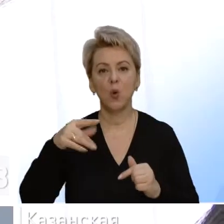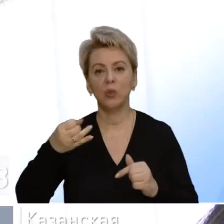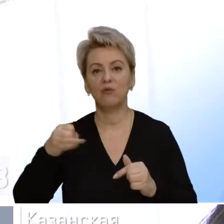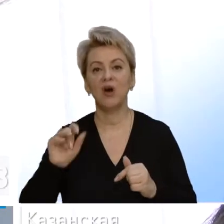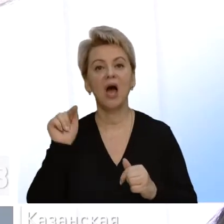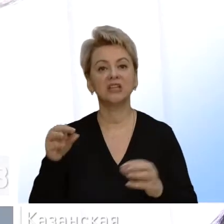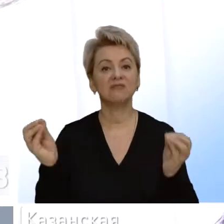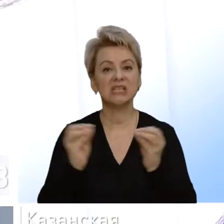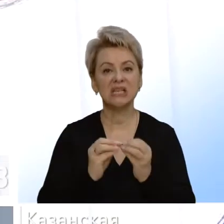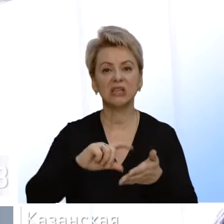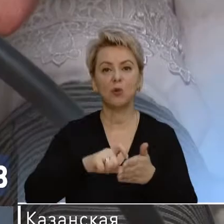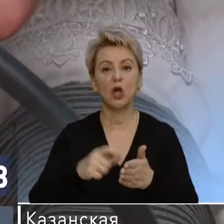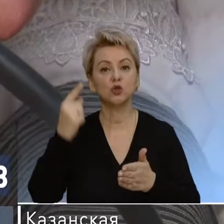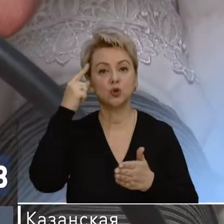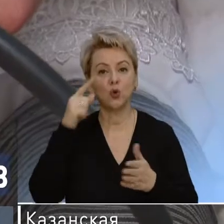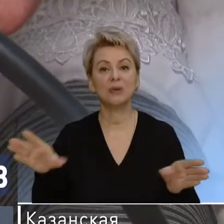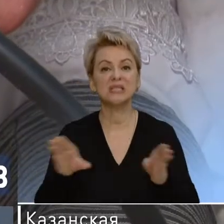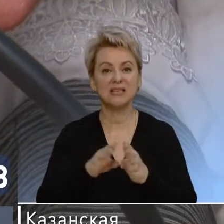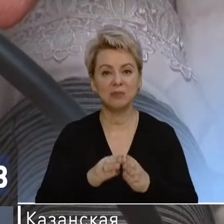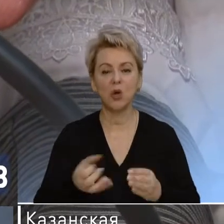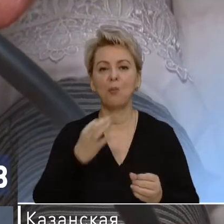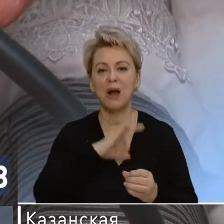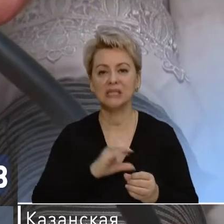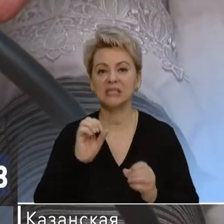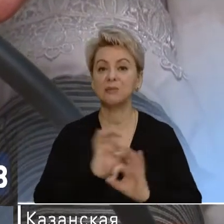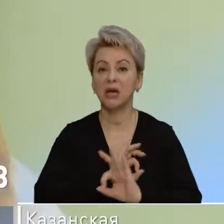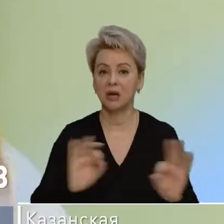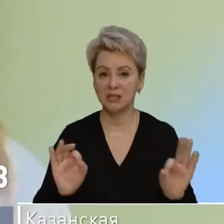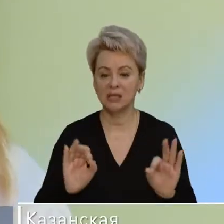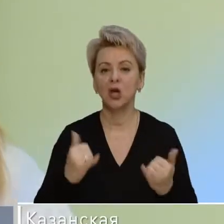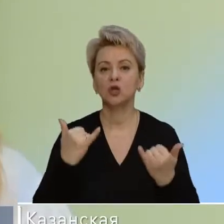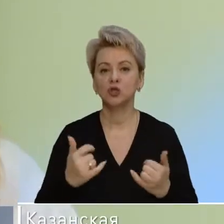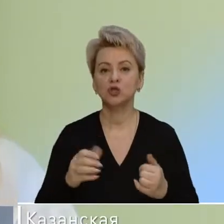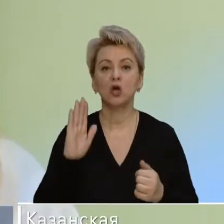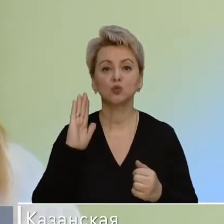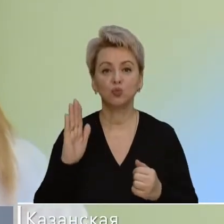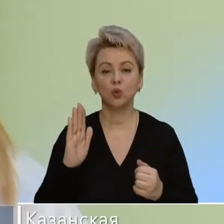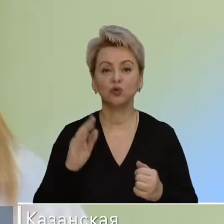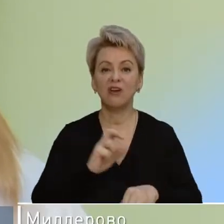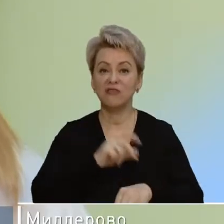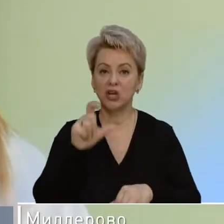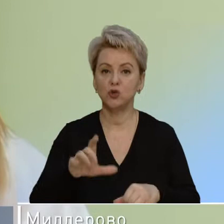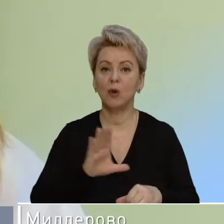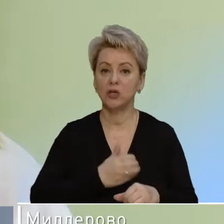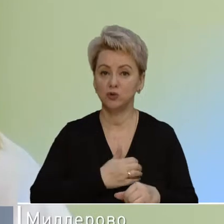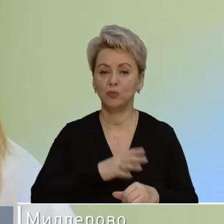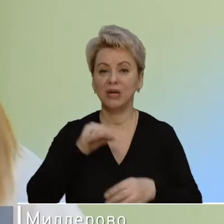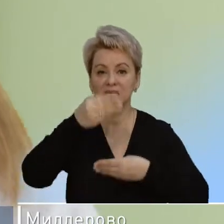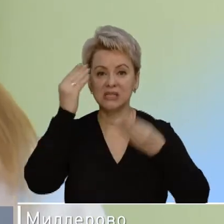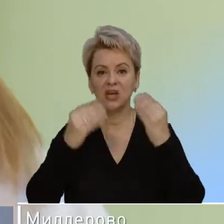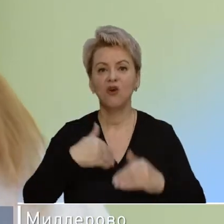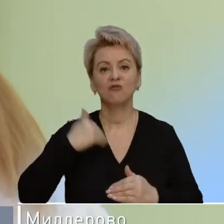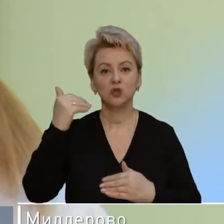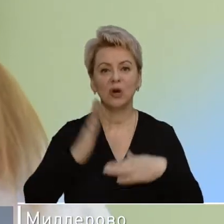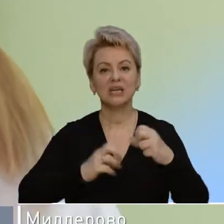Она сейчас в 10-м. Думает о совмещении полезного с прекрасным. Я хочу в будущем быть врачом-косметологом,